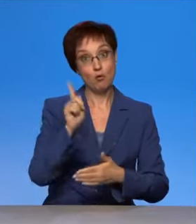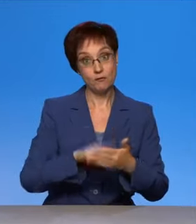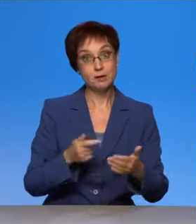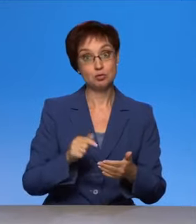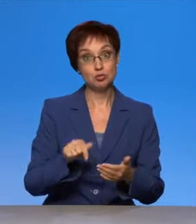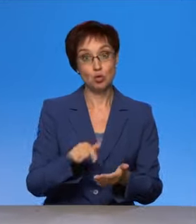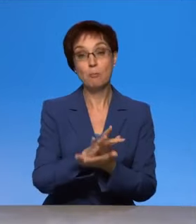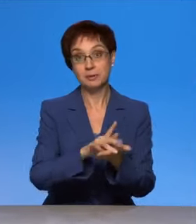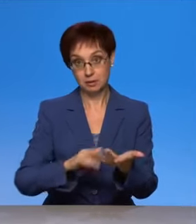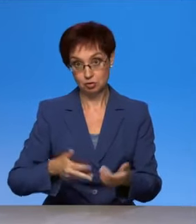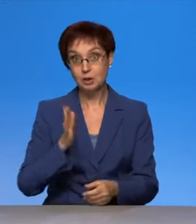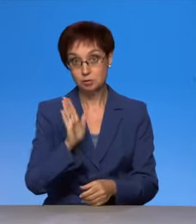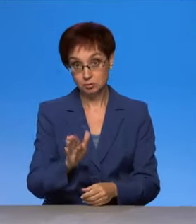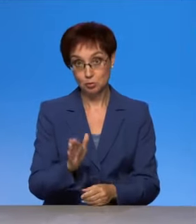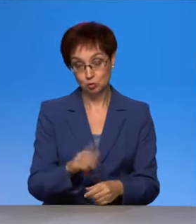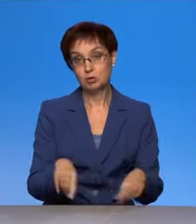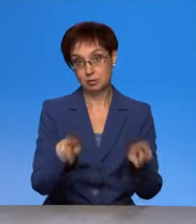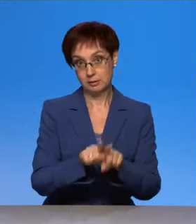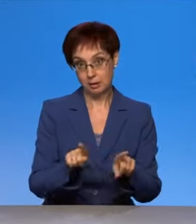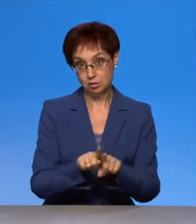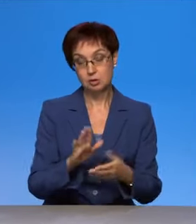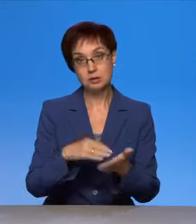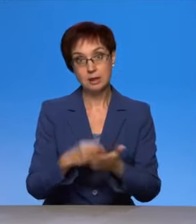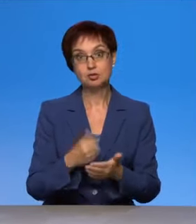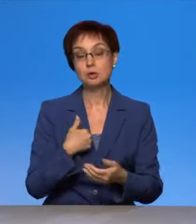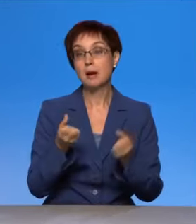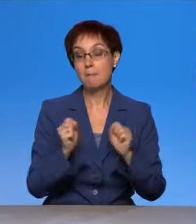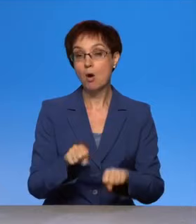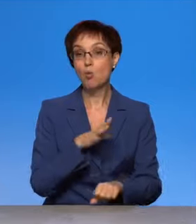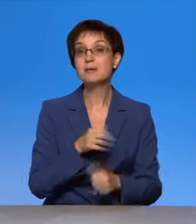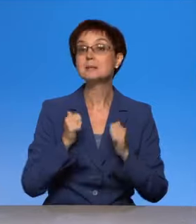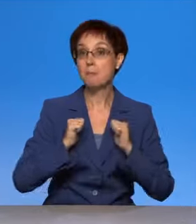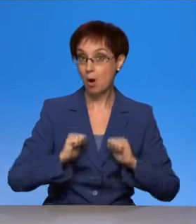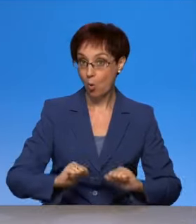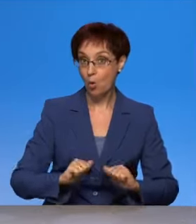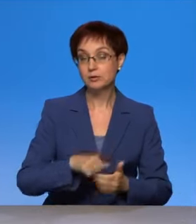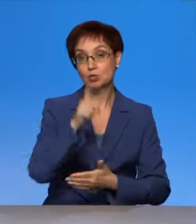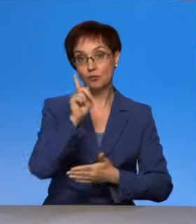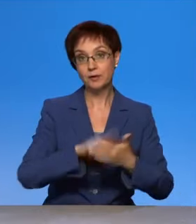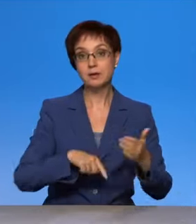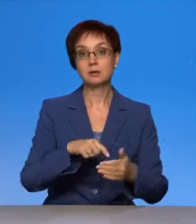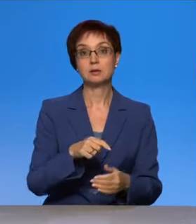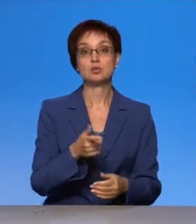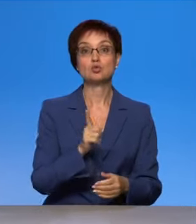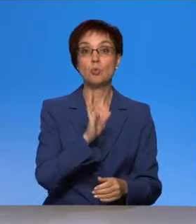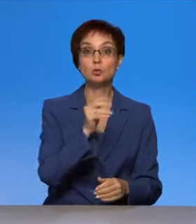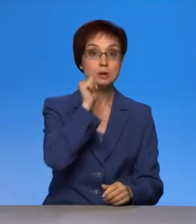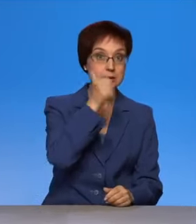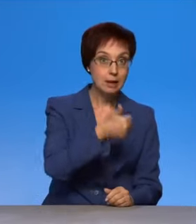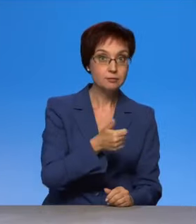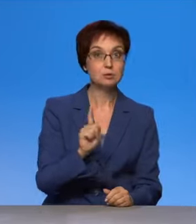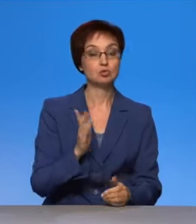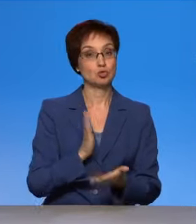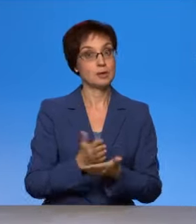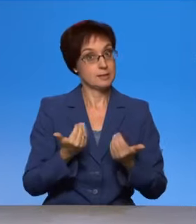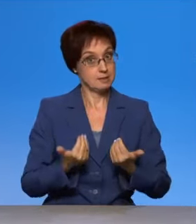значит, я могу быть спокоен. Да? Вот эта вот уверенность в том, что будет завтра, в том, что есть сегодня, в том, что если у меня есть какая-то